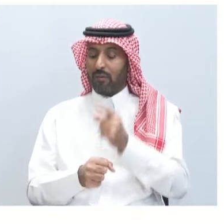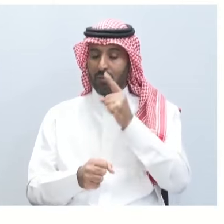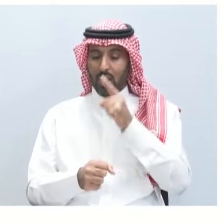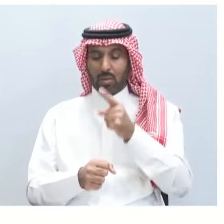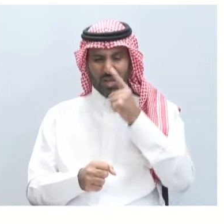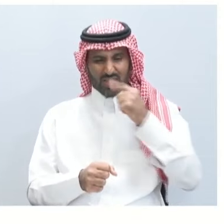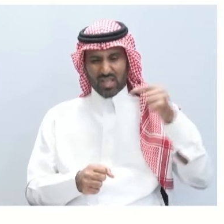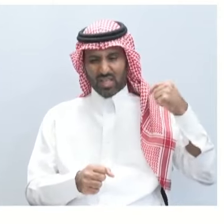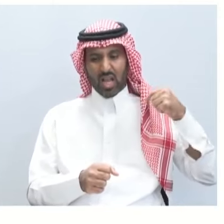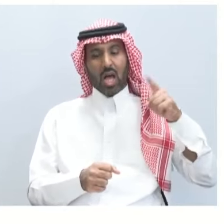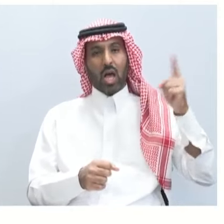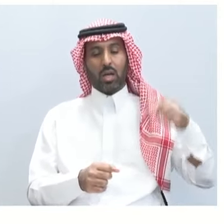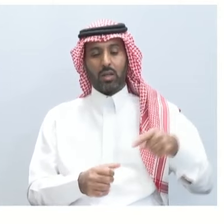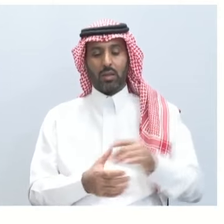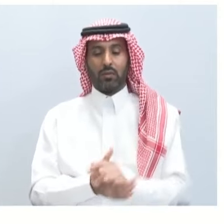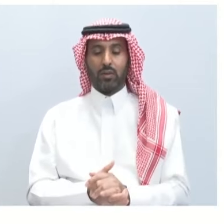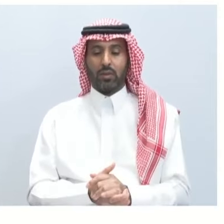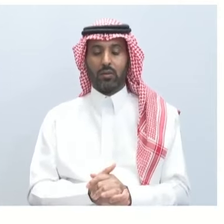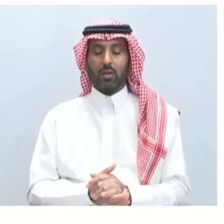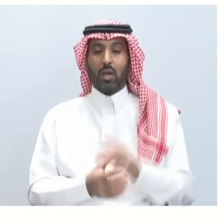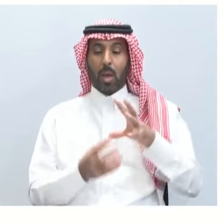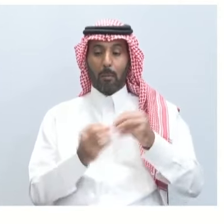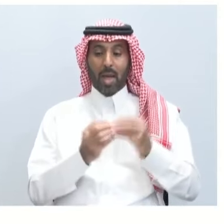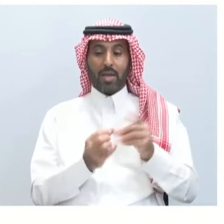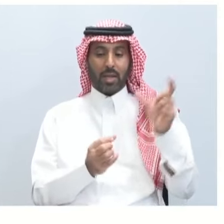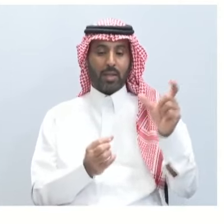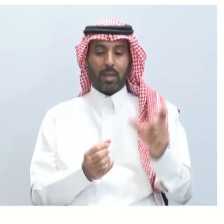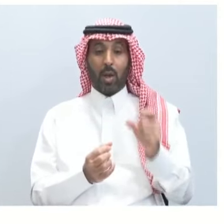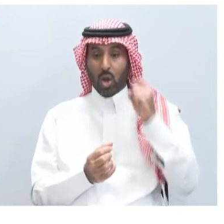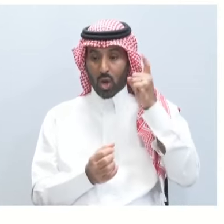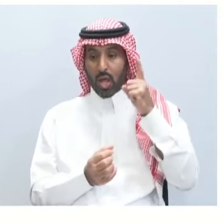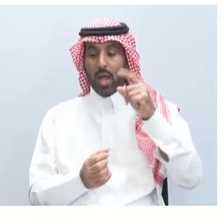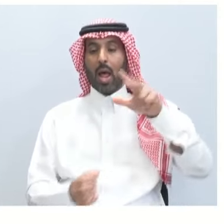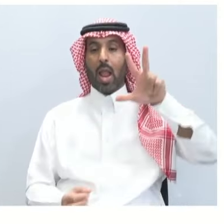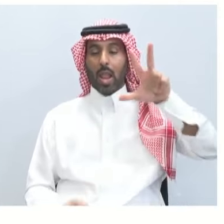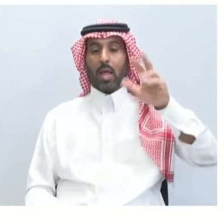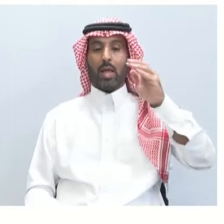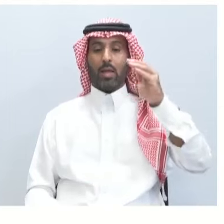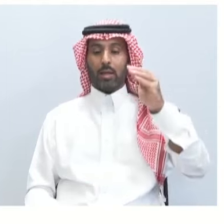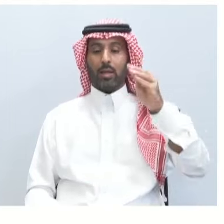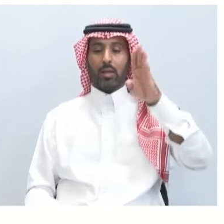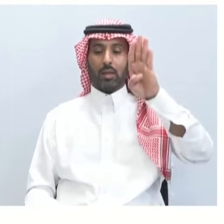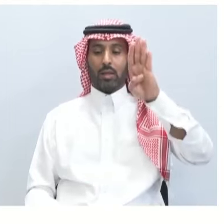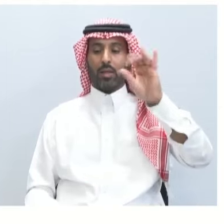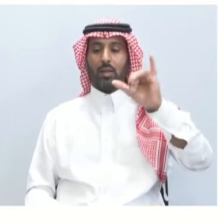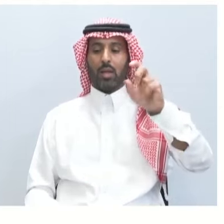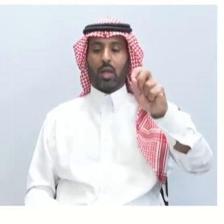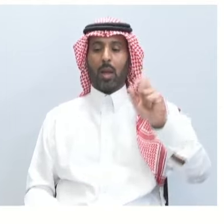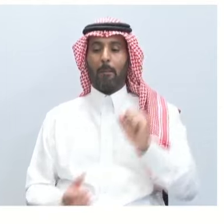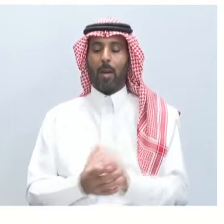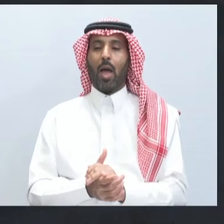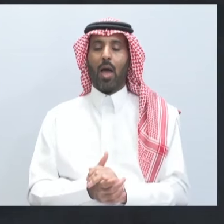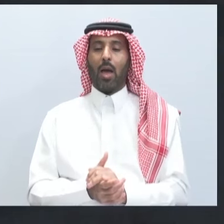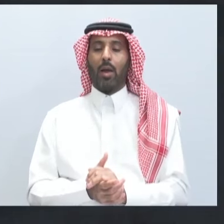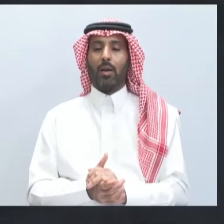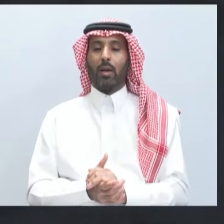معنى كلمه هذه الكلمات الكلمه الاولى الحكمه الكلمه الثانيه وهنا على وهن الكلمه الثالثه وفصاله